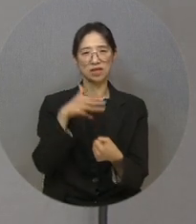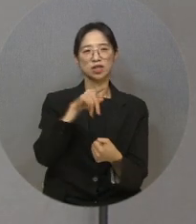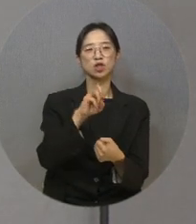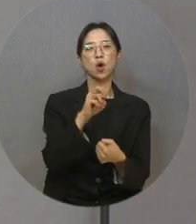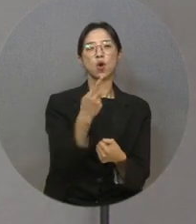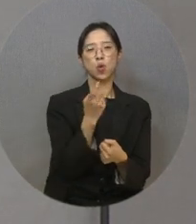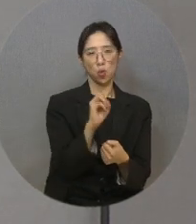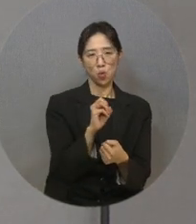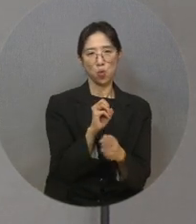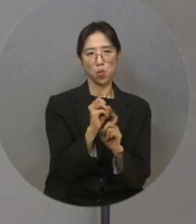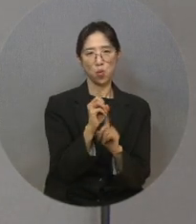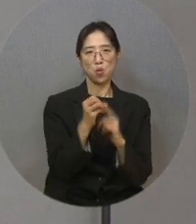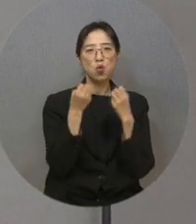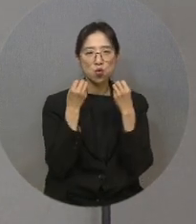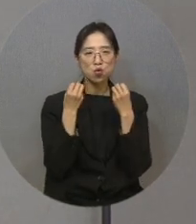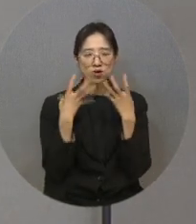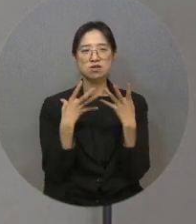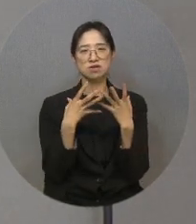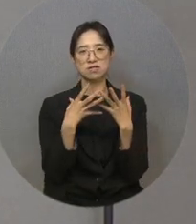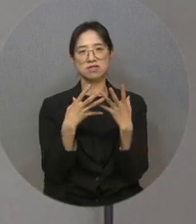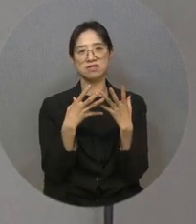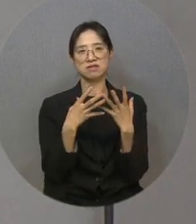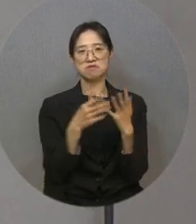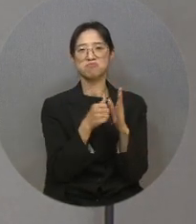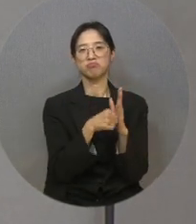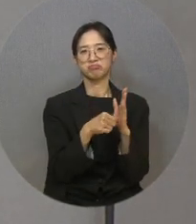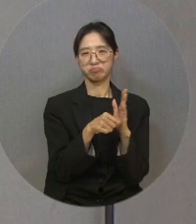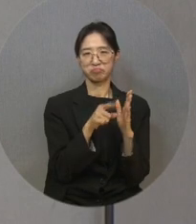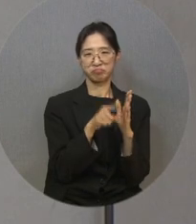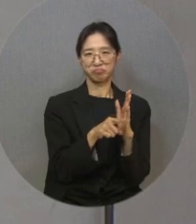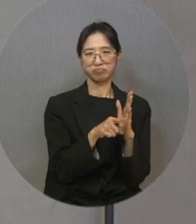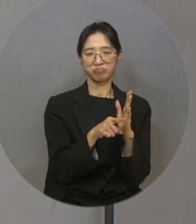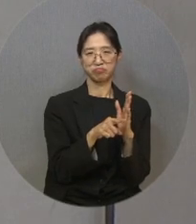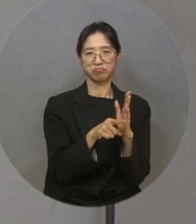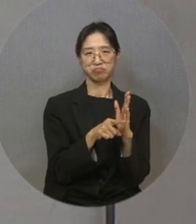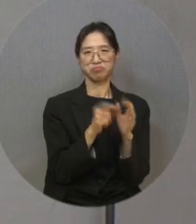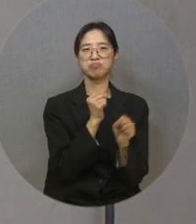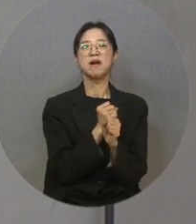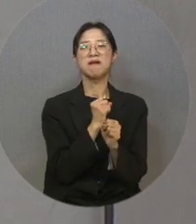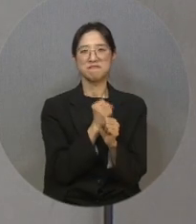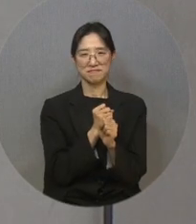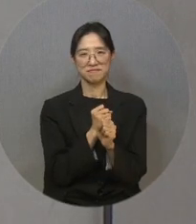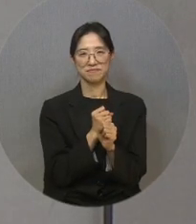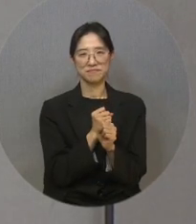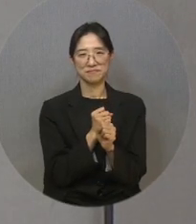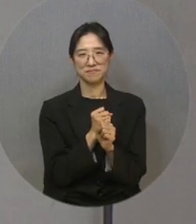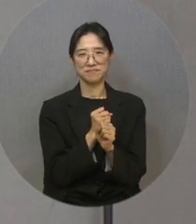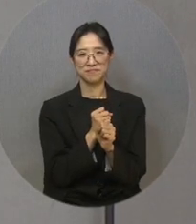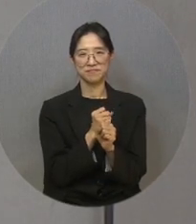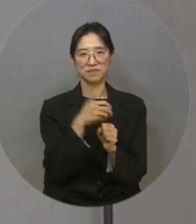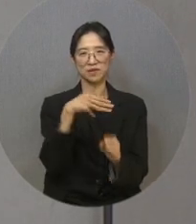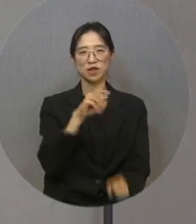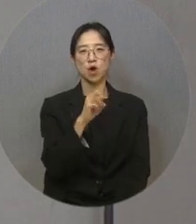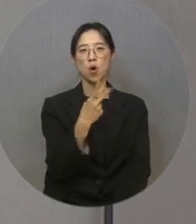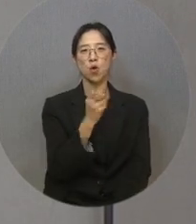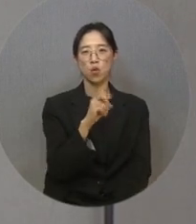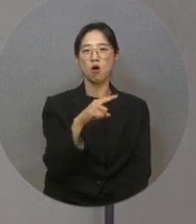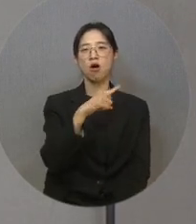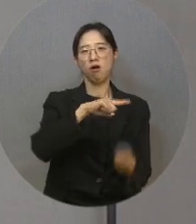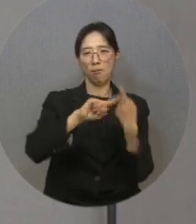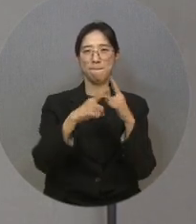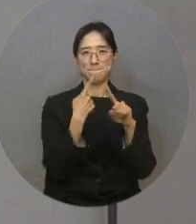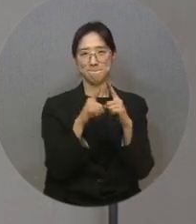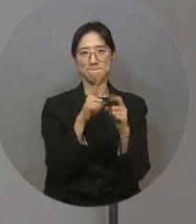청동이라는 그 신세대 이제 신유물을 신무기를 만들죠.